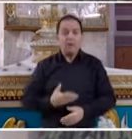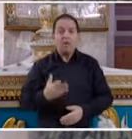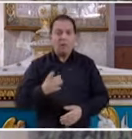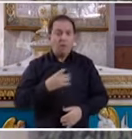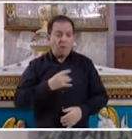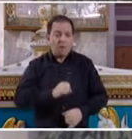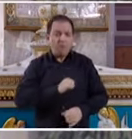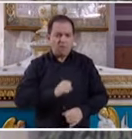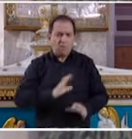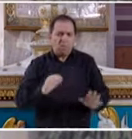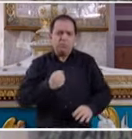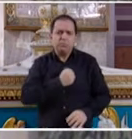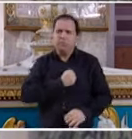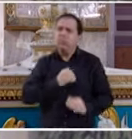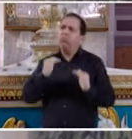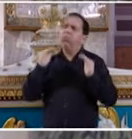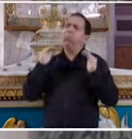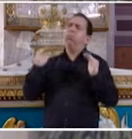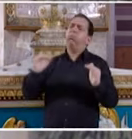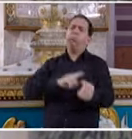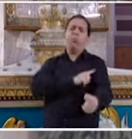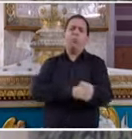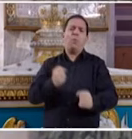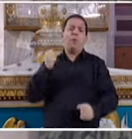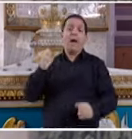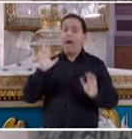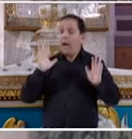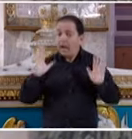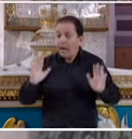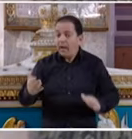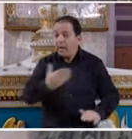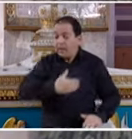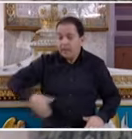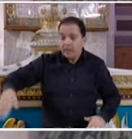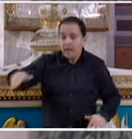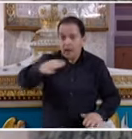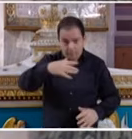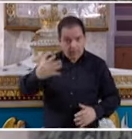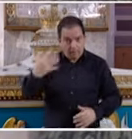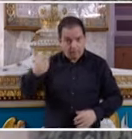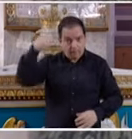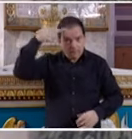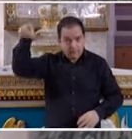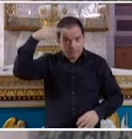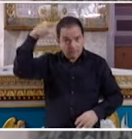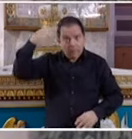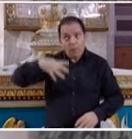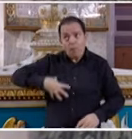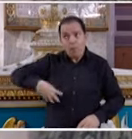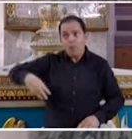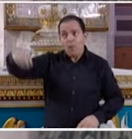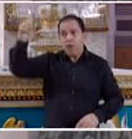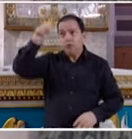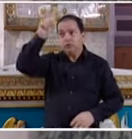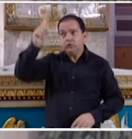θανάτου όταν πιστεύεις. Αλλά το θέμα είναι πόση έννοια έχουμε για την αιώνια ζωή και την αιωνιότητα, για την πληρότητα της